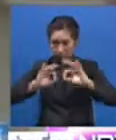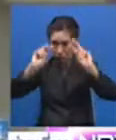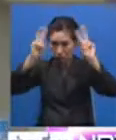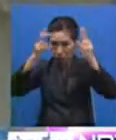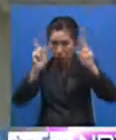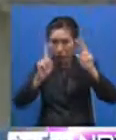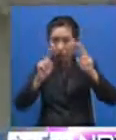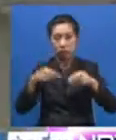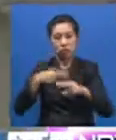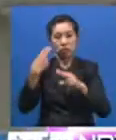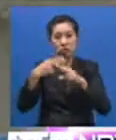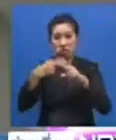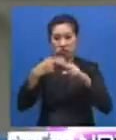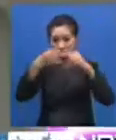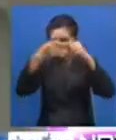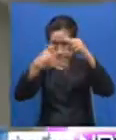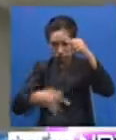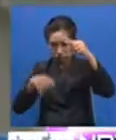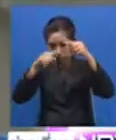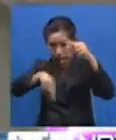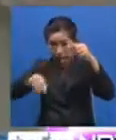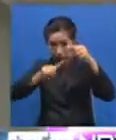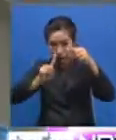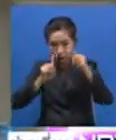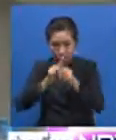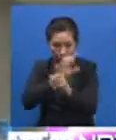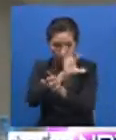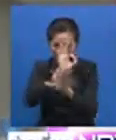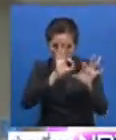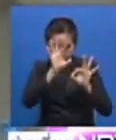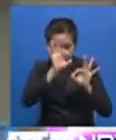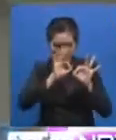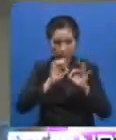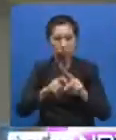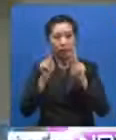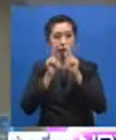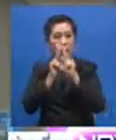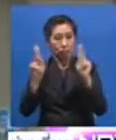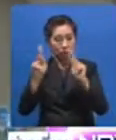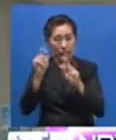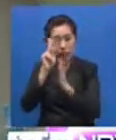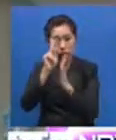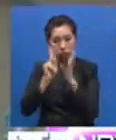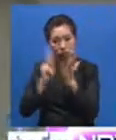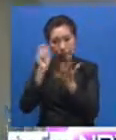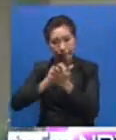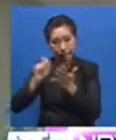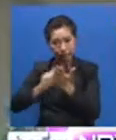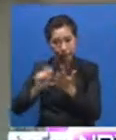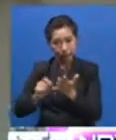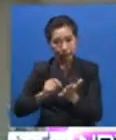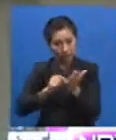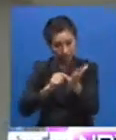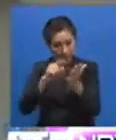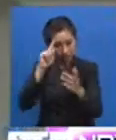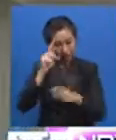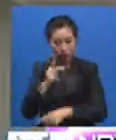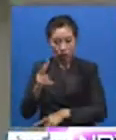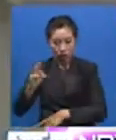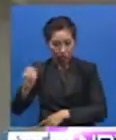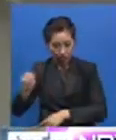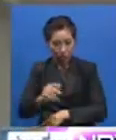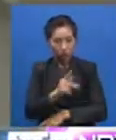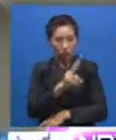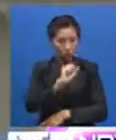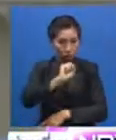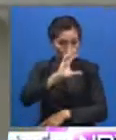เสนอรายชื่อบุคคลที่ได้รับการสรรหานะคะมาเป็นคณะกรรมการยกร่างรัฐธรรมนูญในสัดส่วนของคณะรัฐมนตรีและคสช.